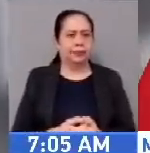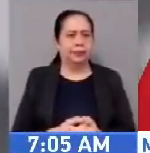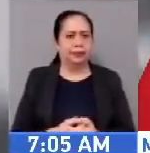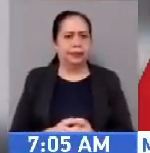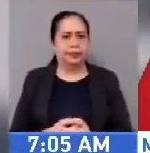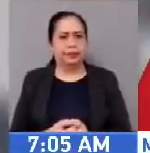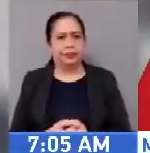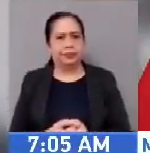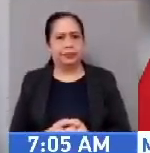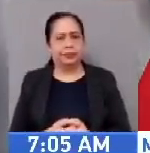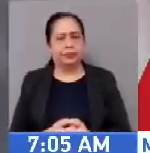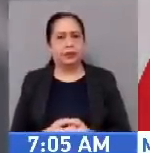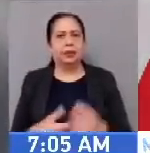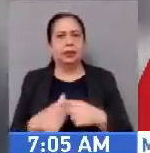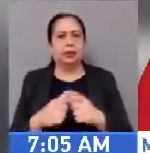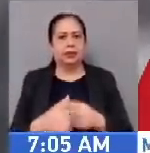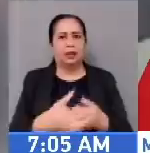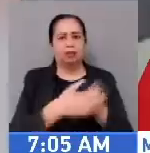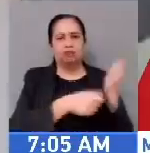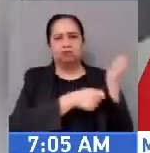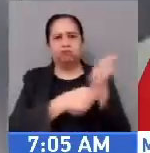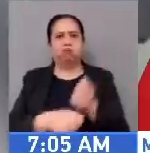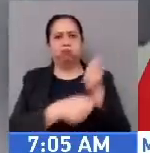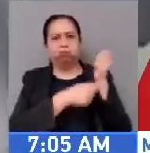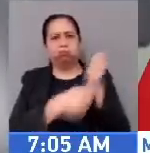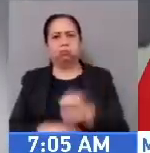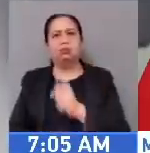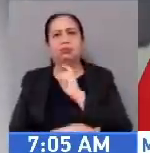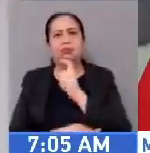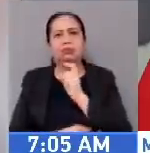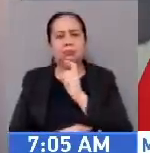Tsaka pinaghataw rin ng tubo.